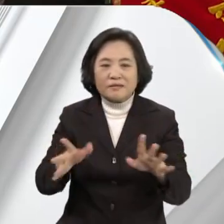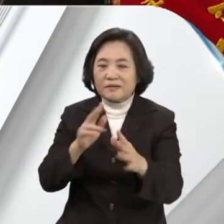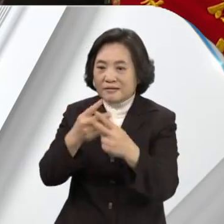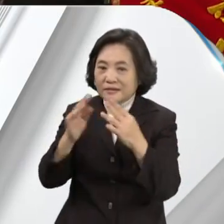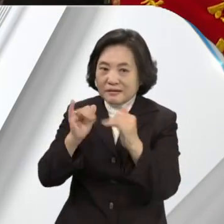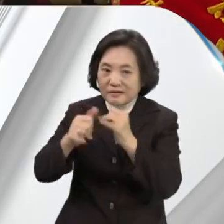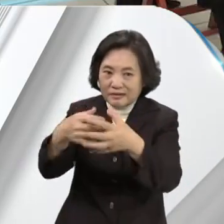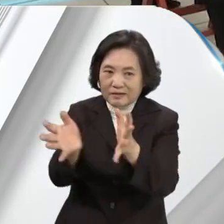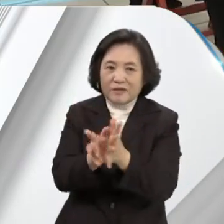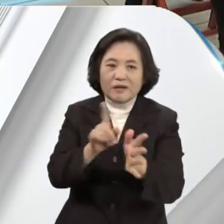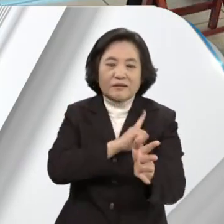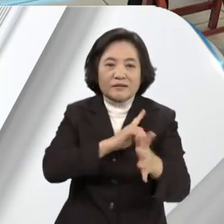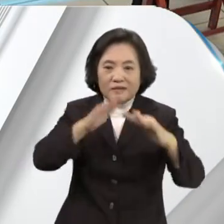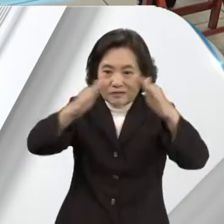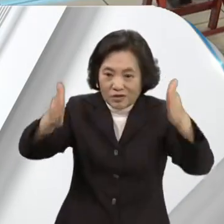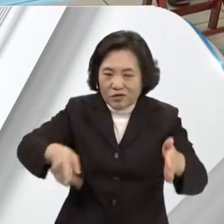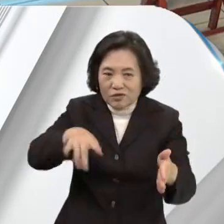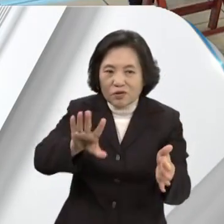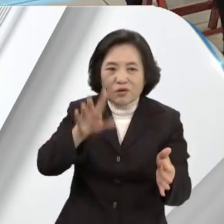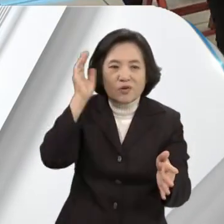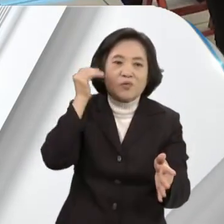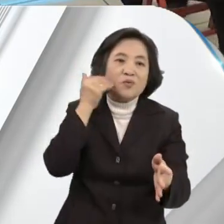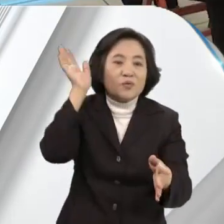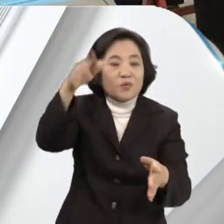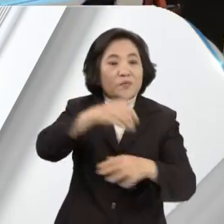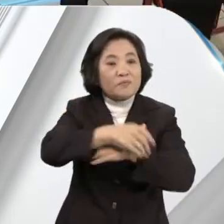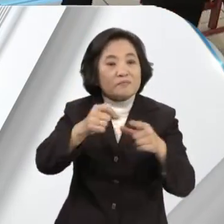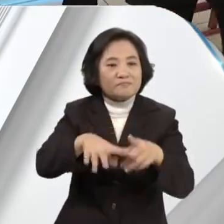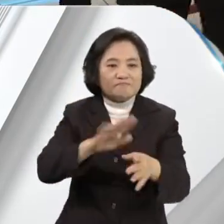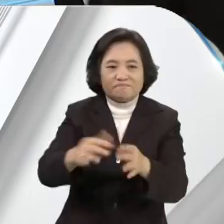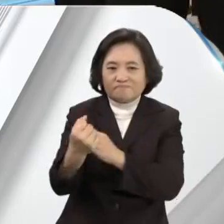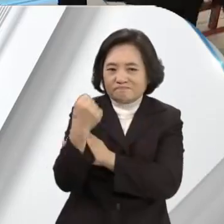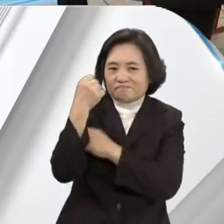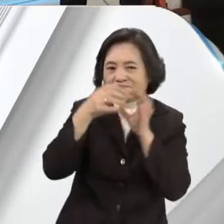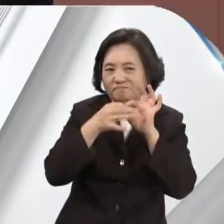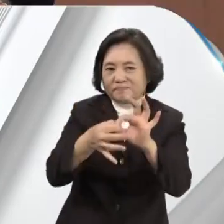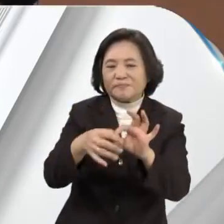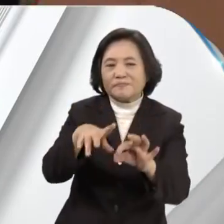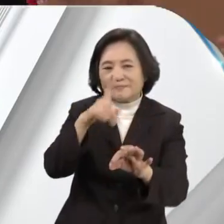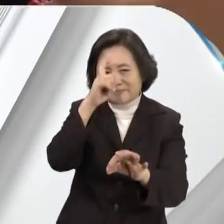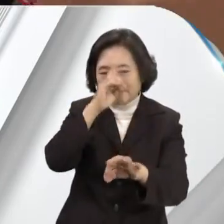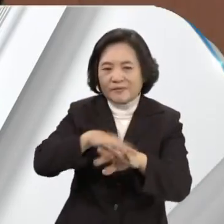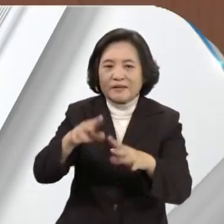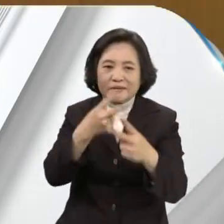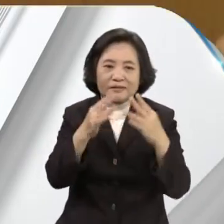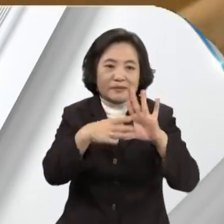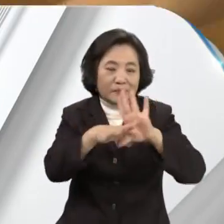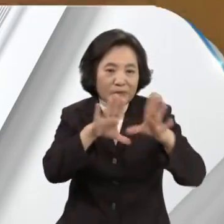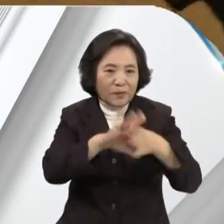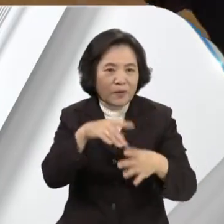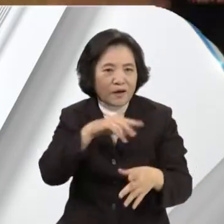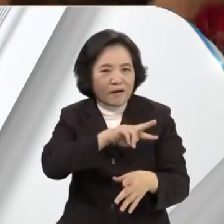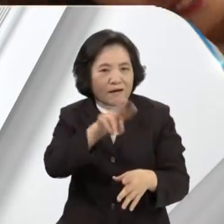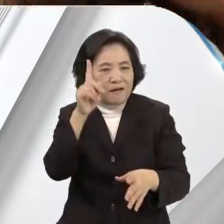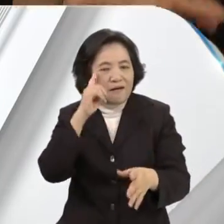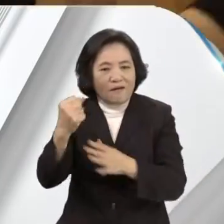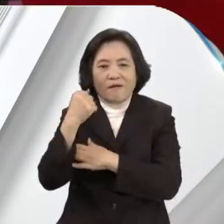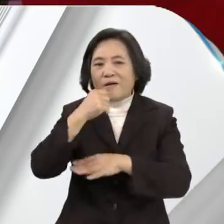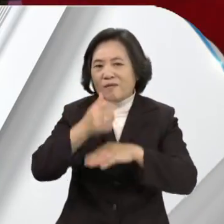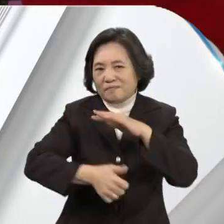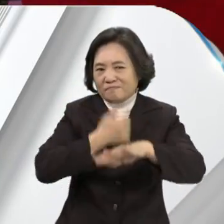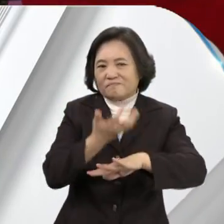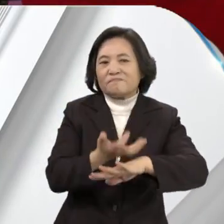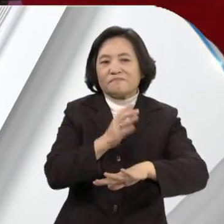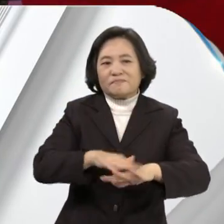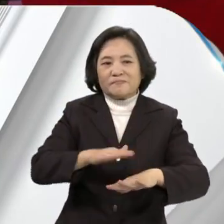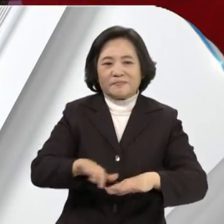总算有自家场馆呢。未来镇公所会继续打拼，不限客当然看到客家文化有几强诶。 那我们